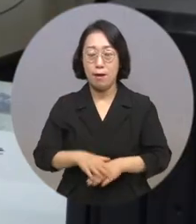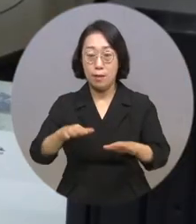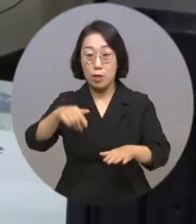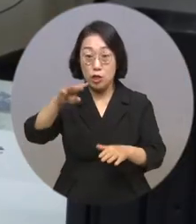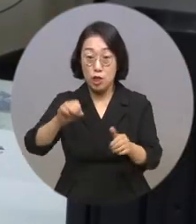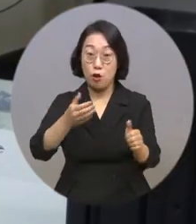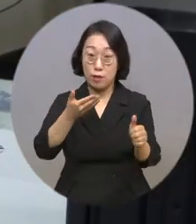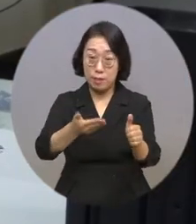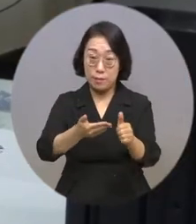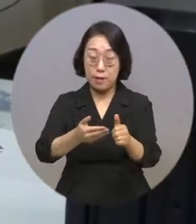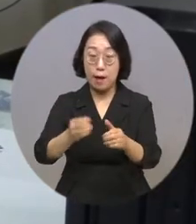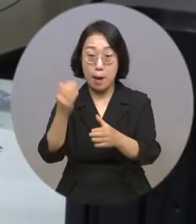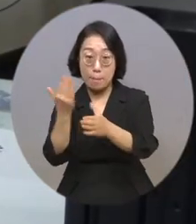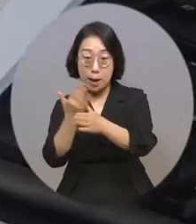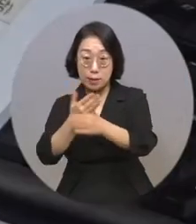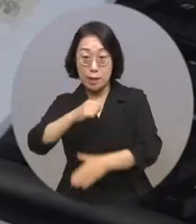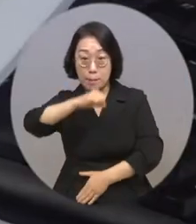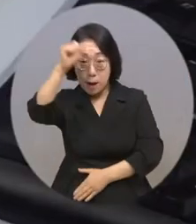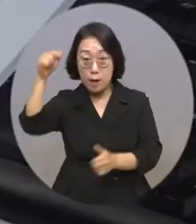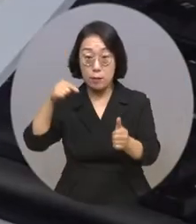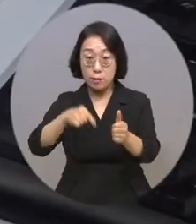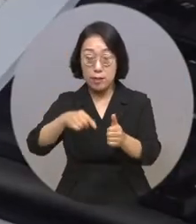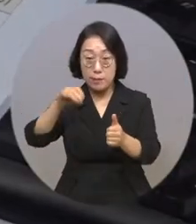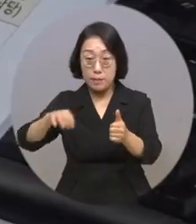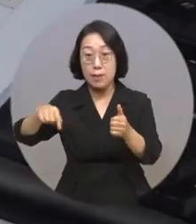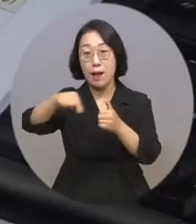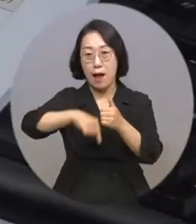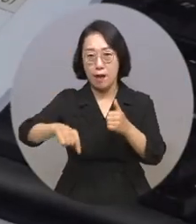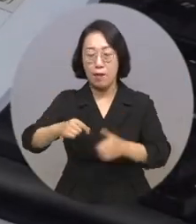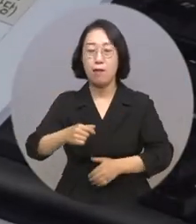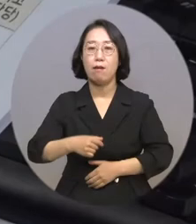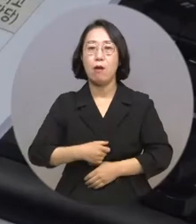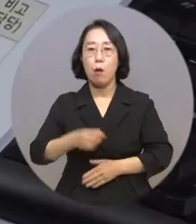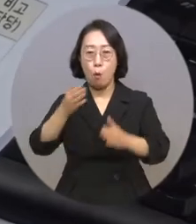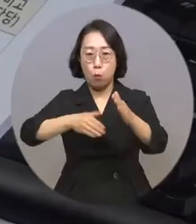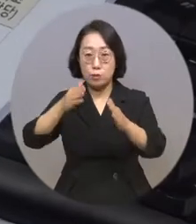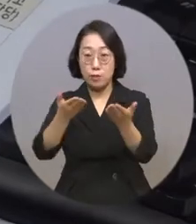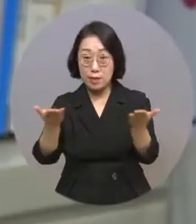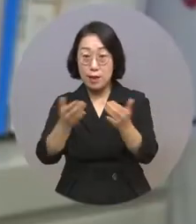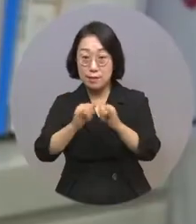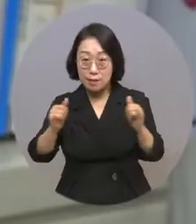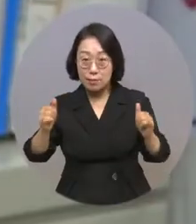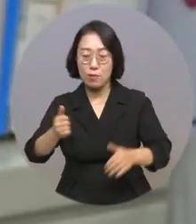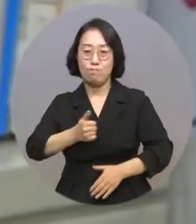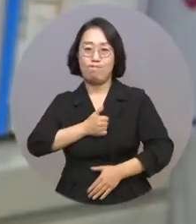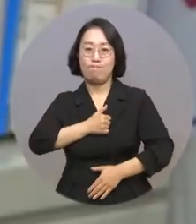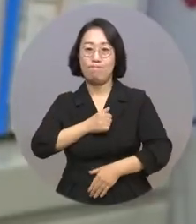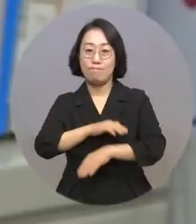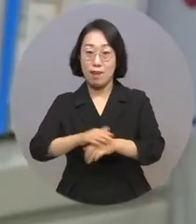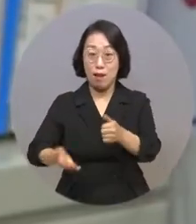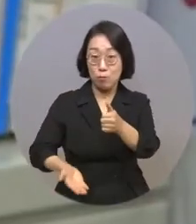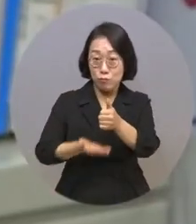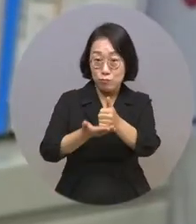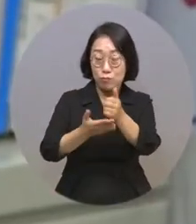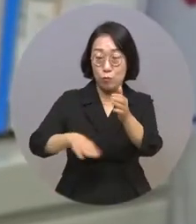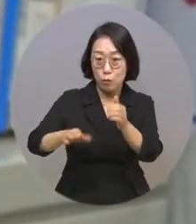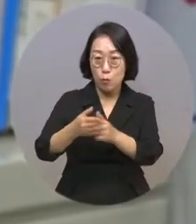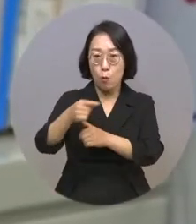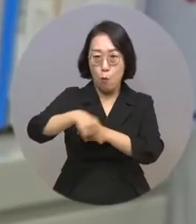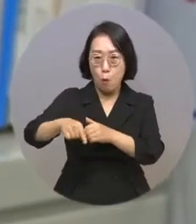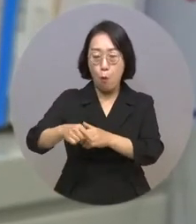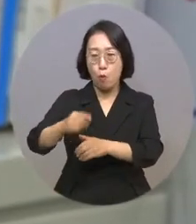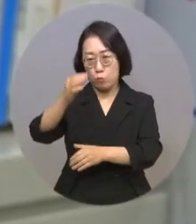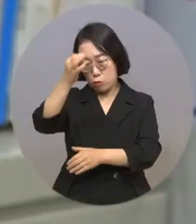정일범 팀장의 박사학위 취득은 임실군 공무원들의 자부심을 높여주고 있으며 군민들에게는 전문성을 토대로